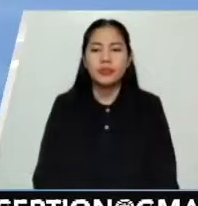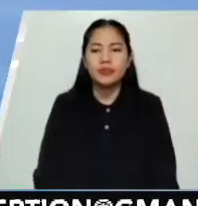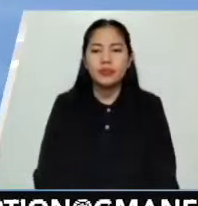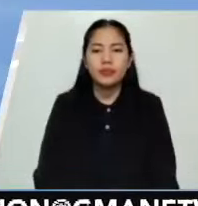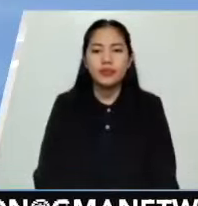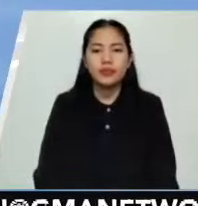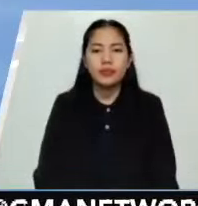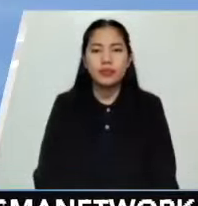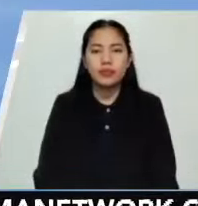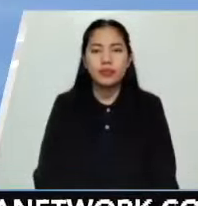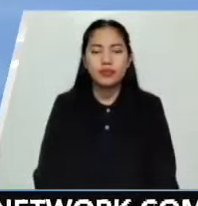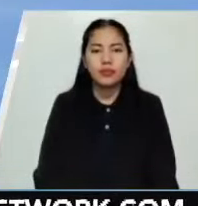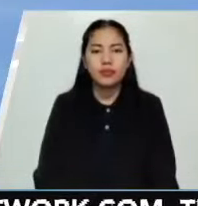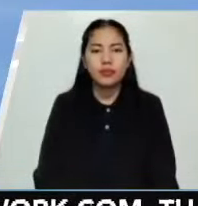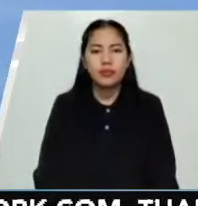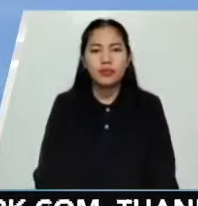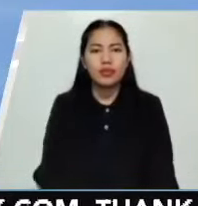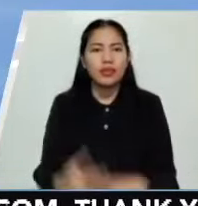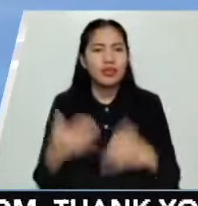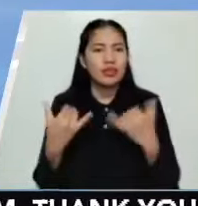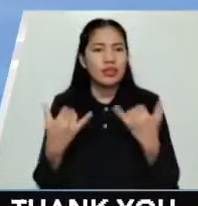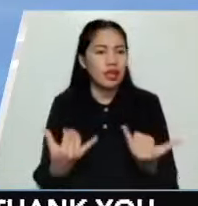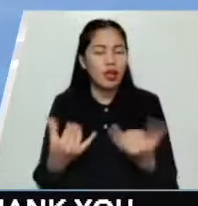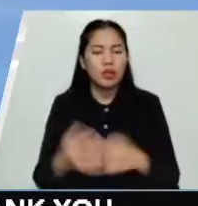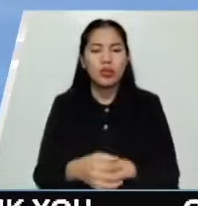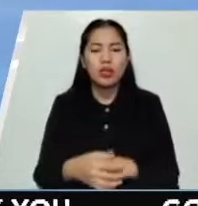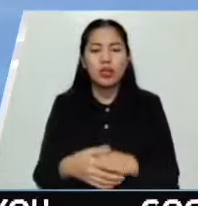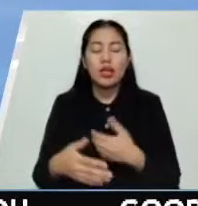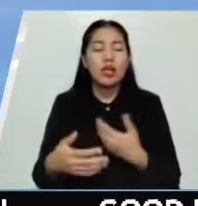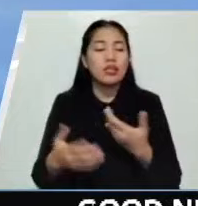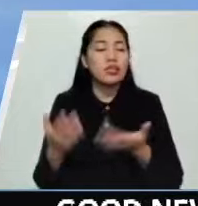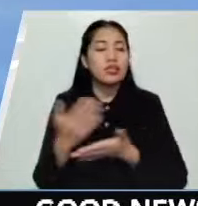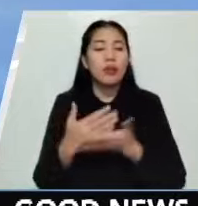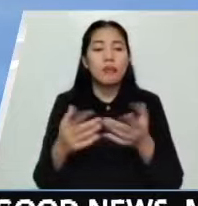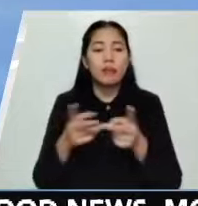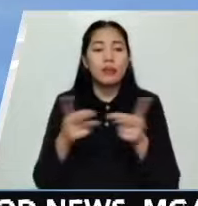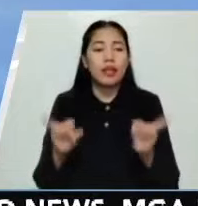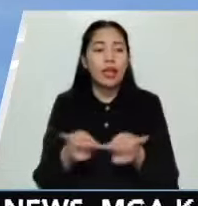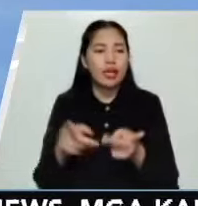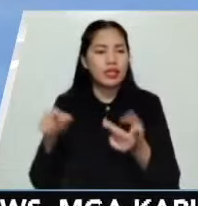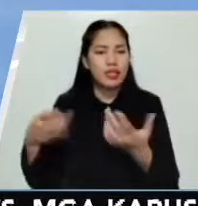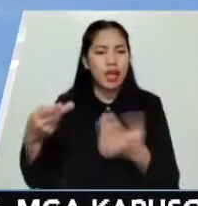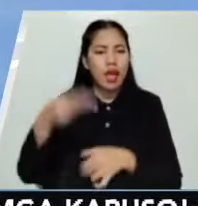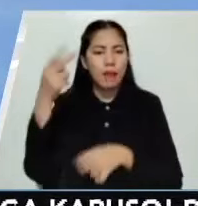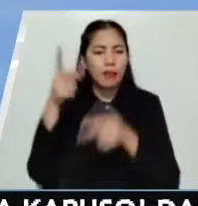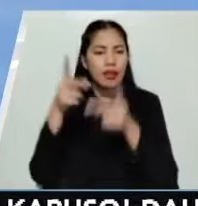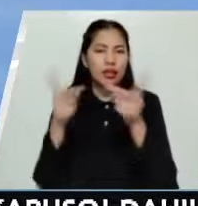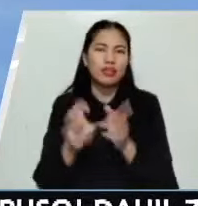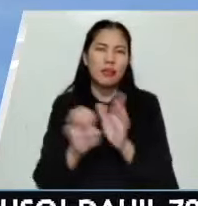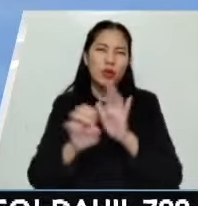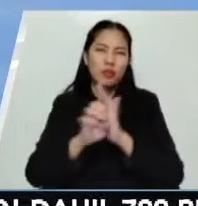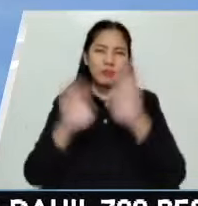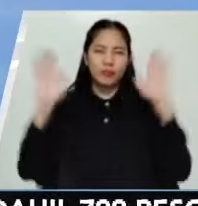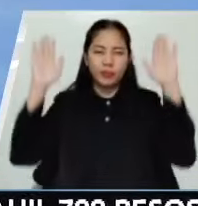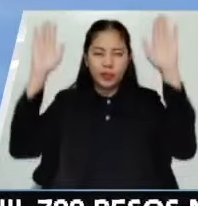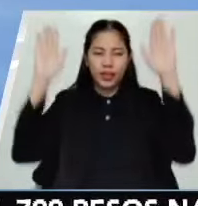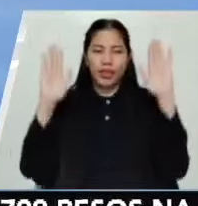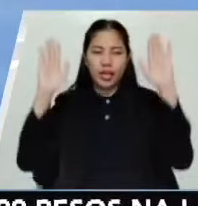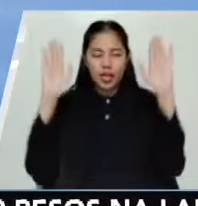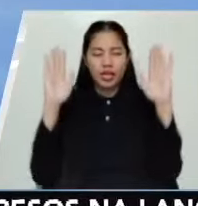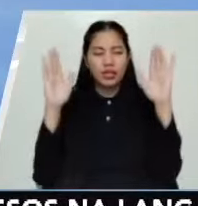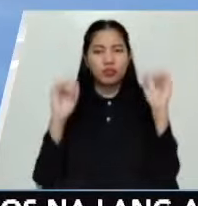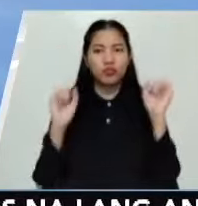Sobrang lamig po ngayon sa ilang matataas na lugar sa Norte tulad po ng sa benget problema po roon ang Frost o andap sa mga